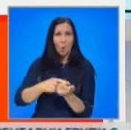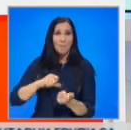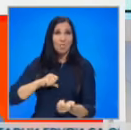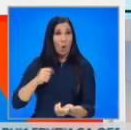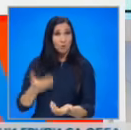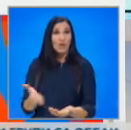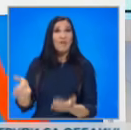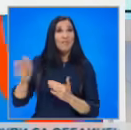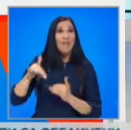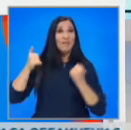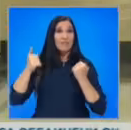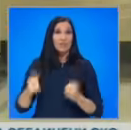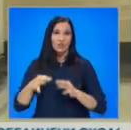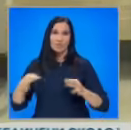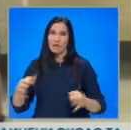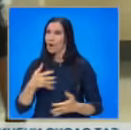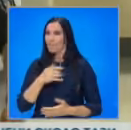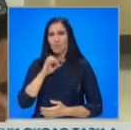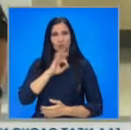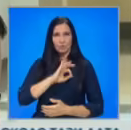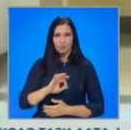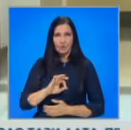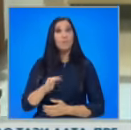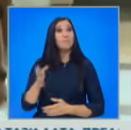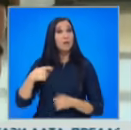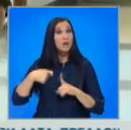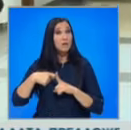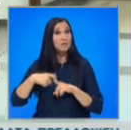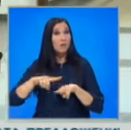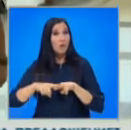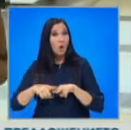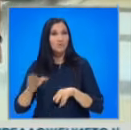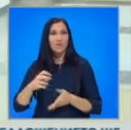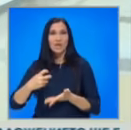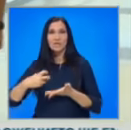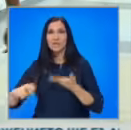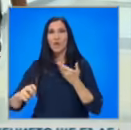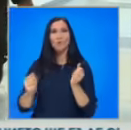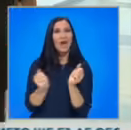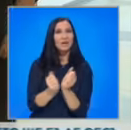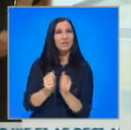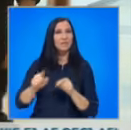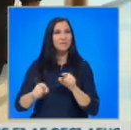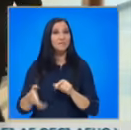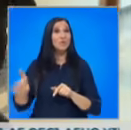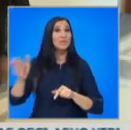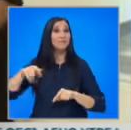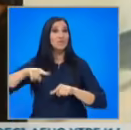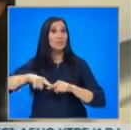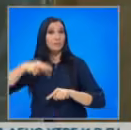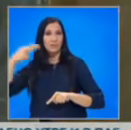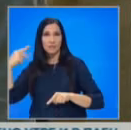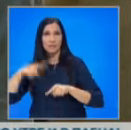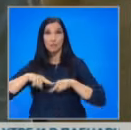най-тежката мярка. До сега без успех. Дали Кристиян Николов ще излезе от ареста, зависи от следващата съдебна инстанция.